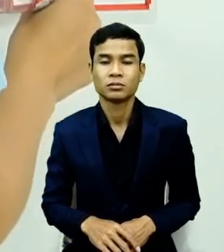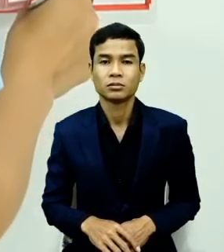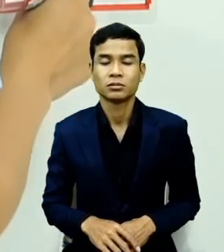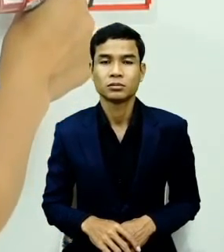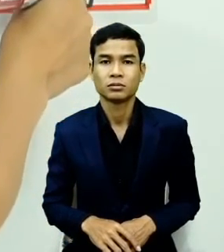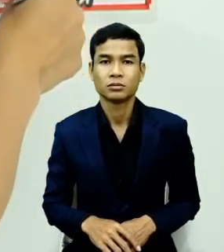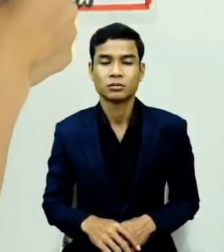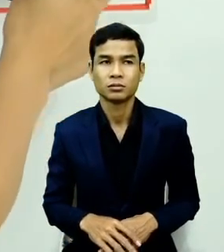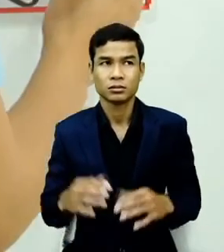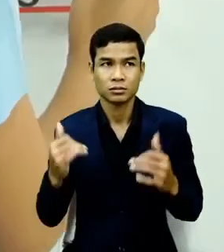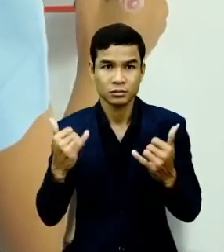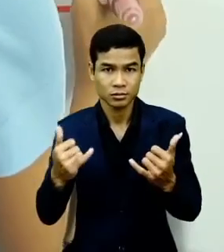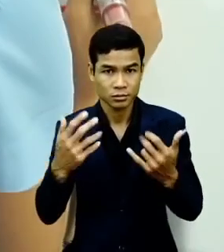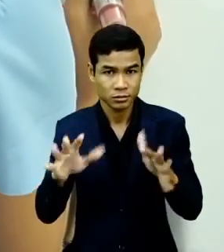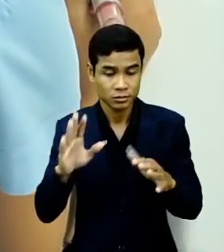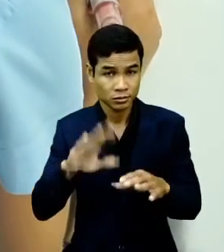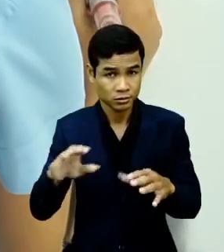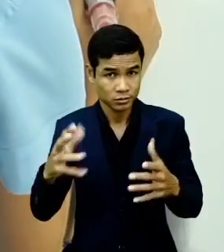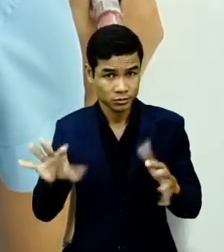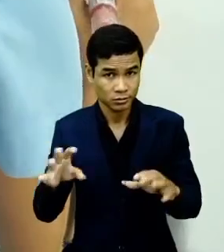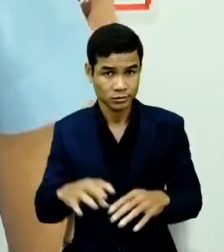ចាតោះហើយណាកូន